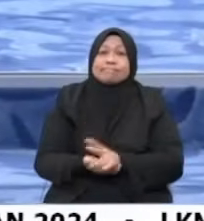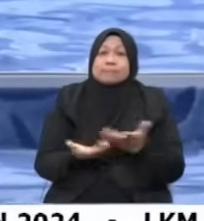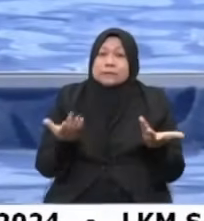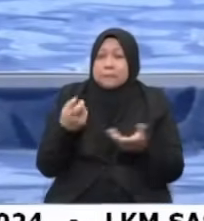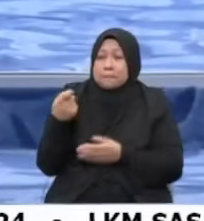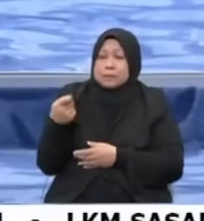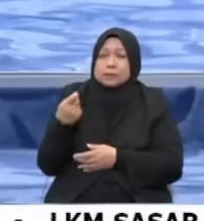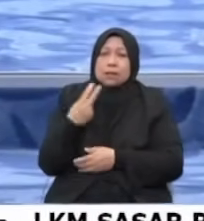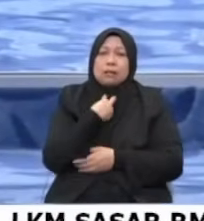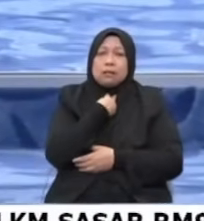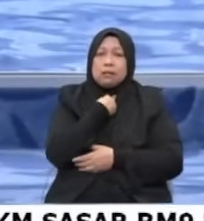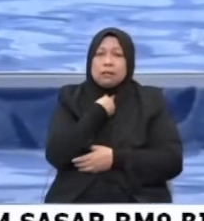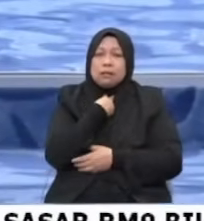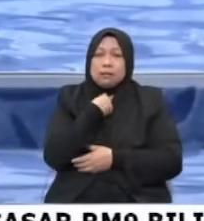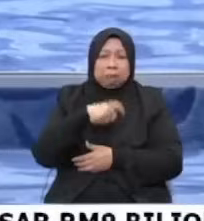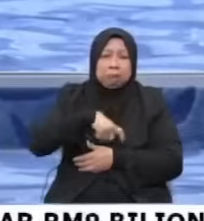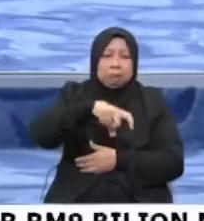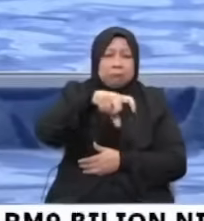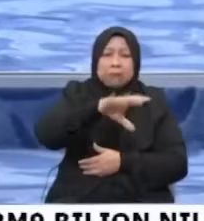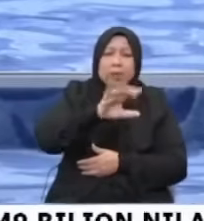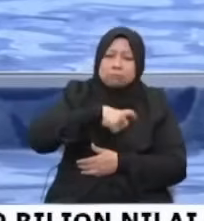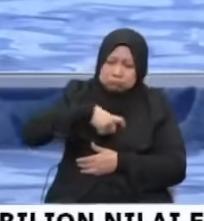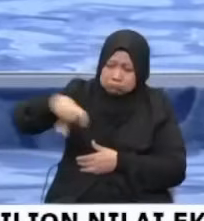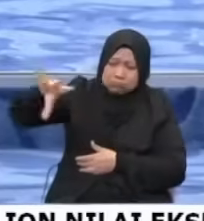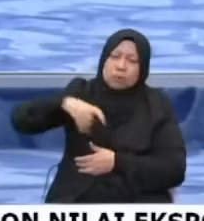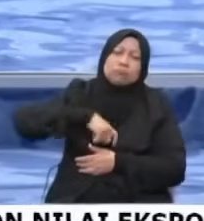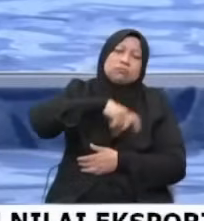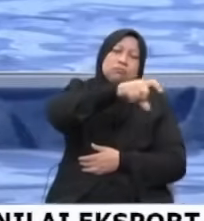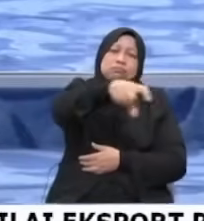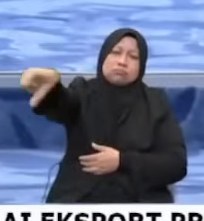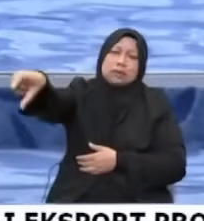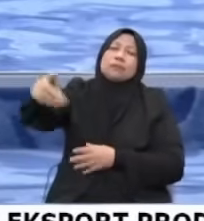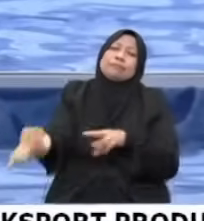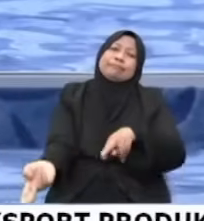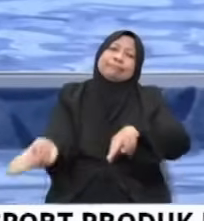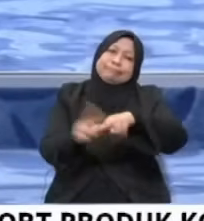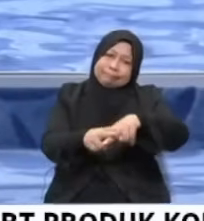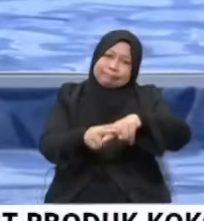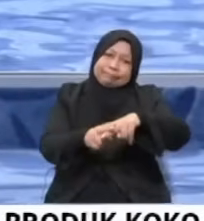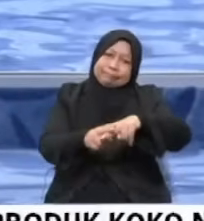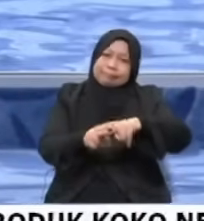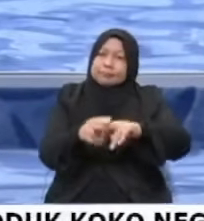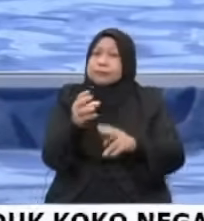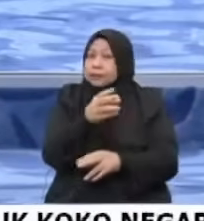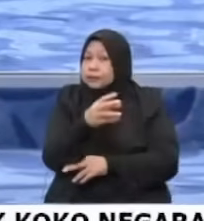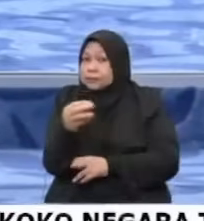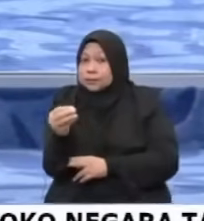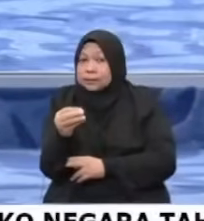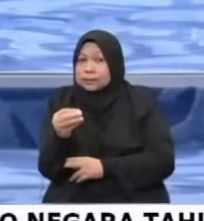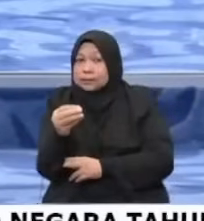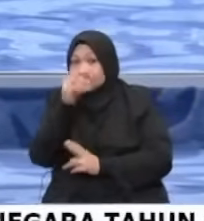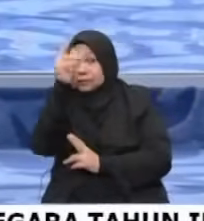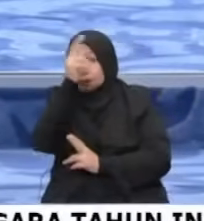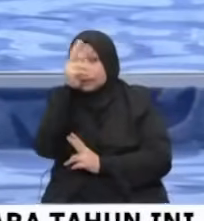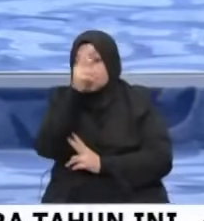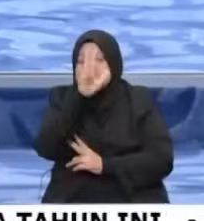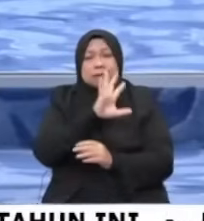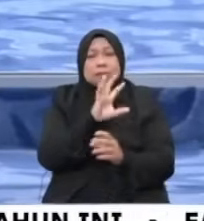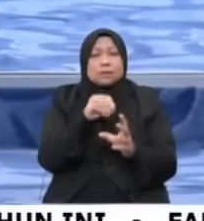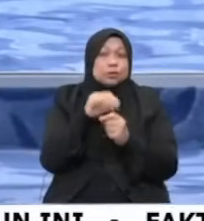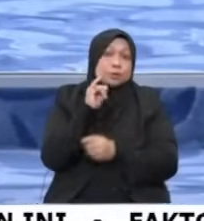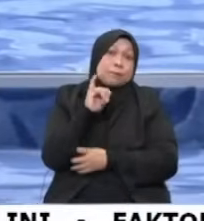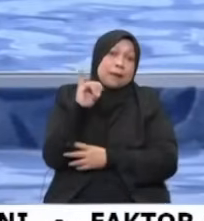penyewa tidak sewa secara langsung dari Mali perbandaran jadi kos meningkat Dari saya kerajian umpamanya termasuk